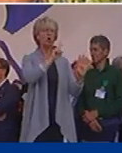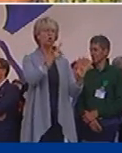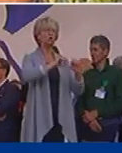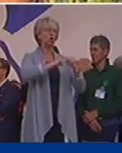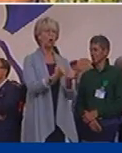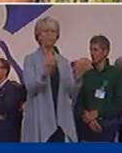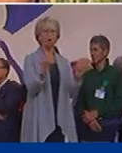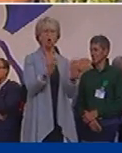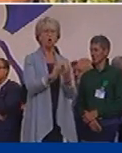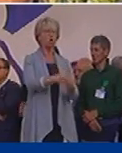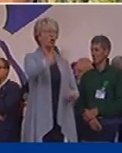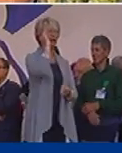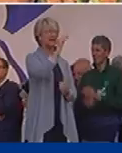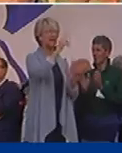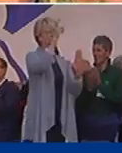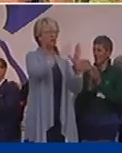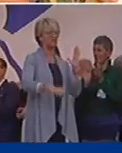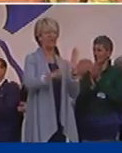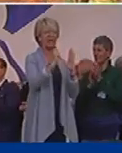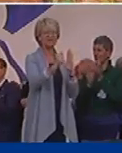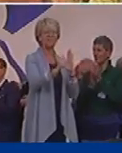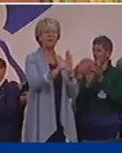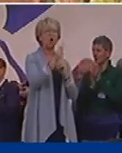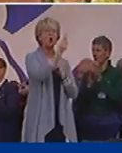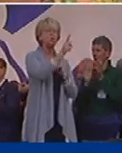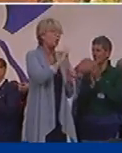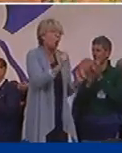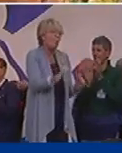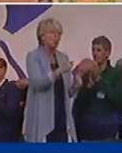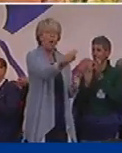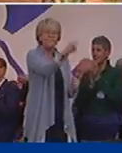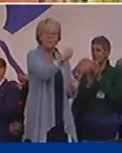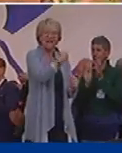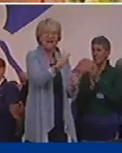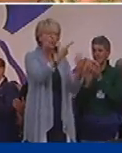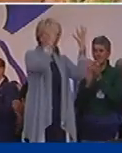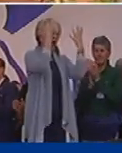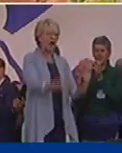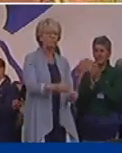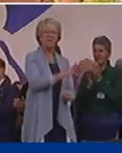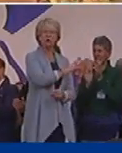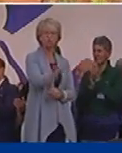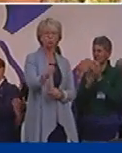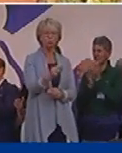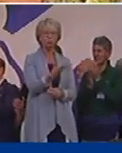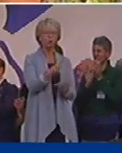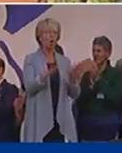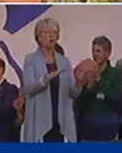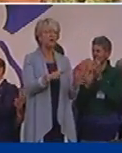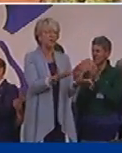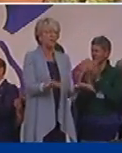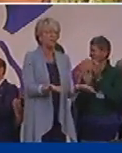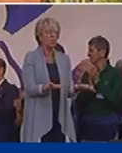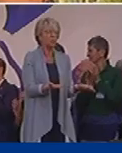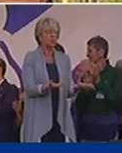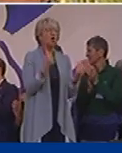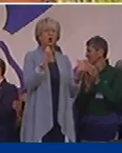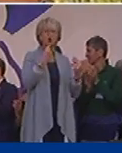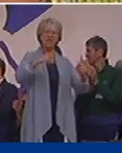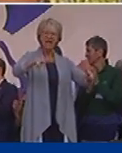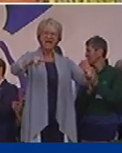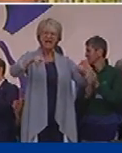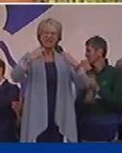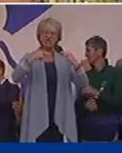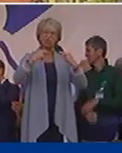i chiedendoti tasse che tu non mi puoi pagare perché hai perso tutto. Non è che il ristorante lo